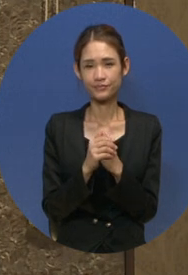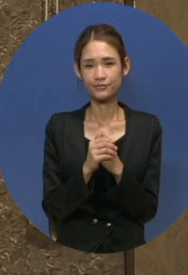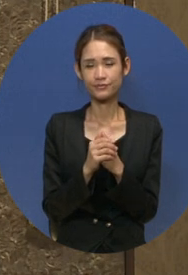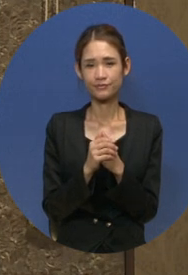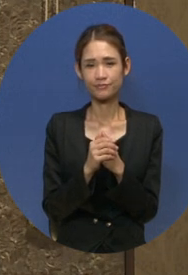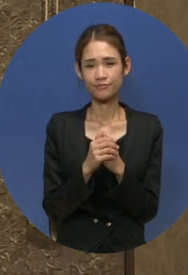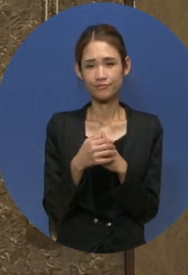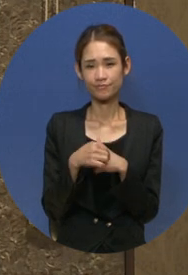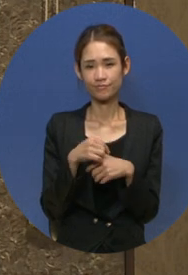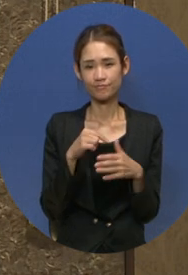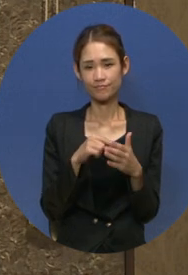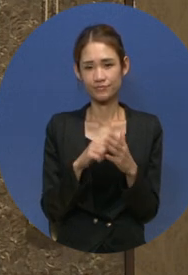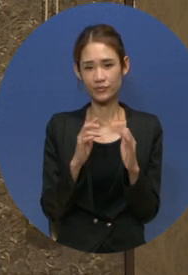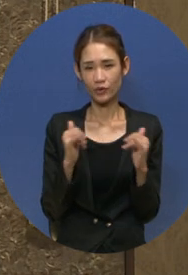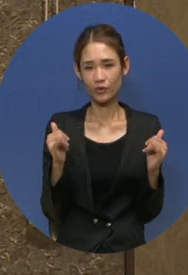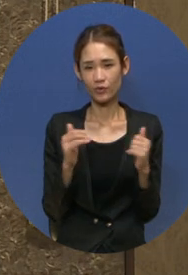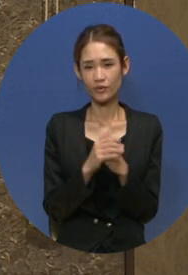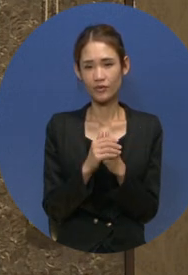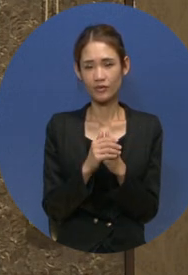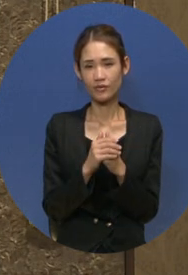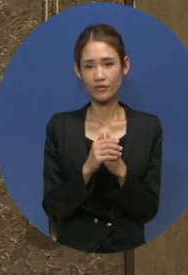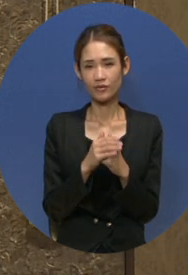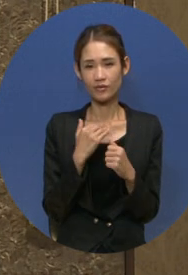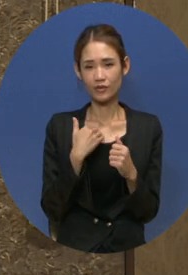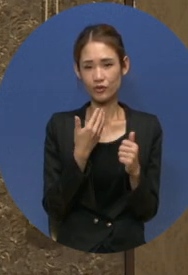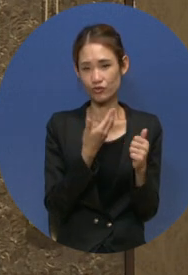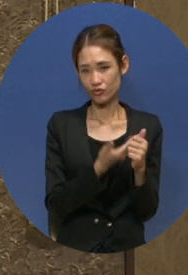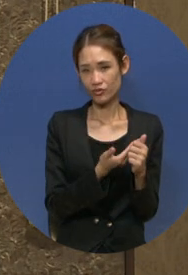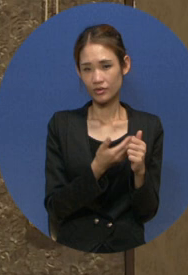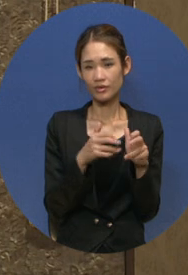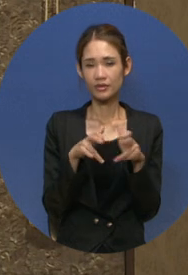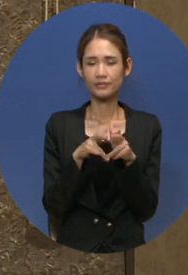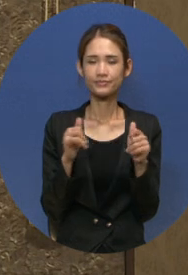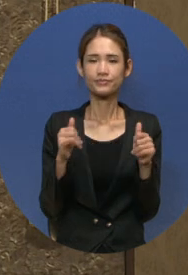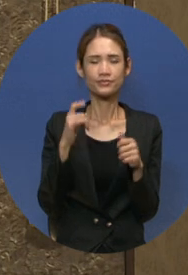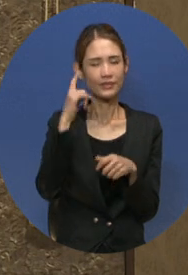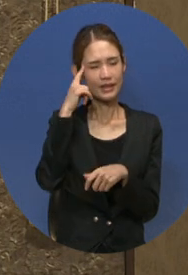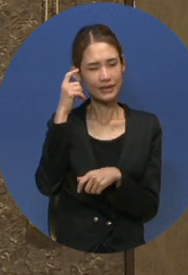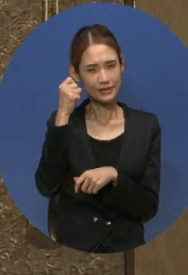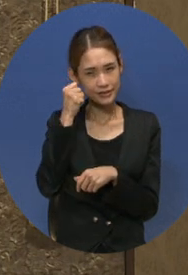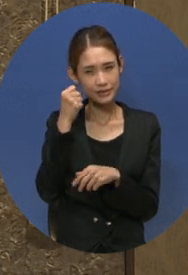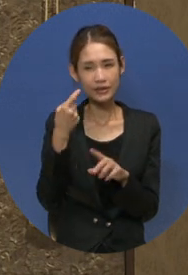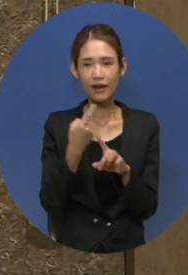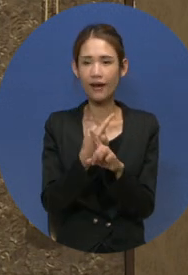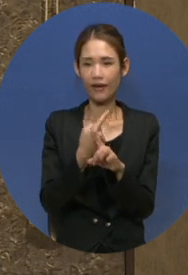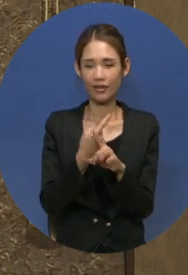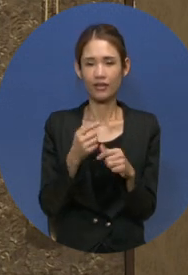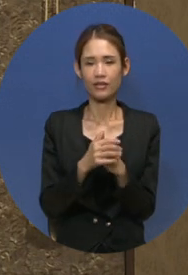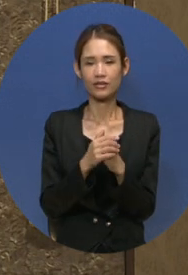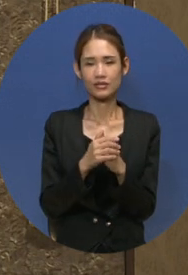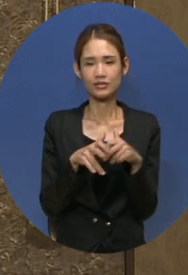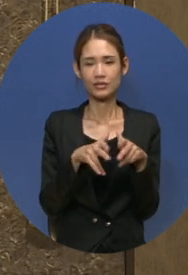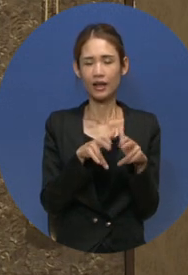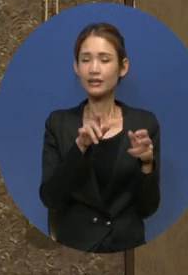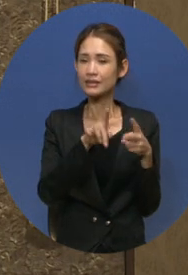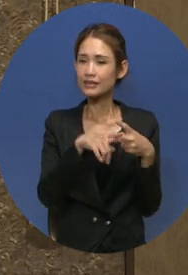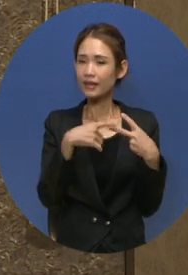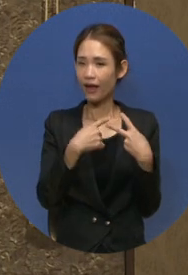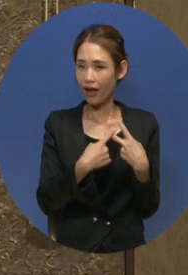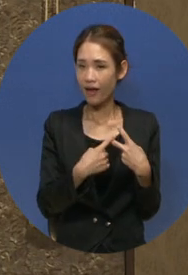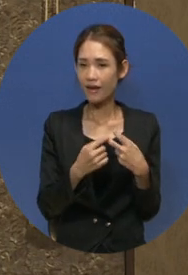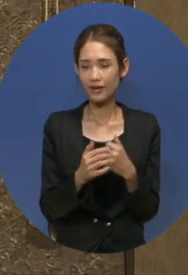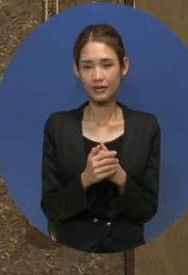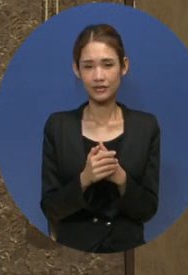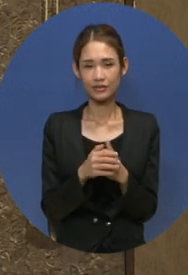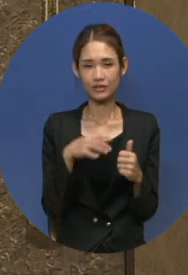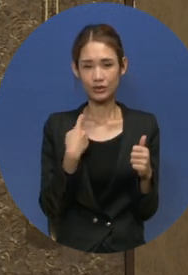이 시민 옹호 조력자로서의 그런 어떤 타이틀을 주면서 그런 어떤 장애인에 대한 인식 개선이라든가 장애에 대한 이해라든가 뭐